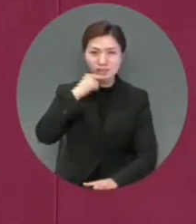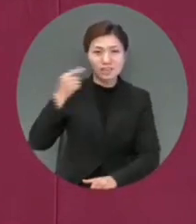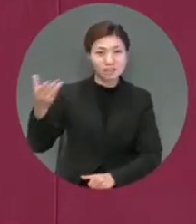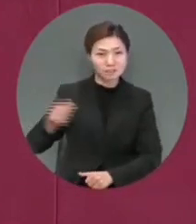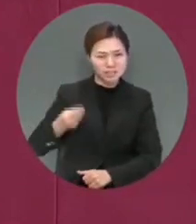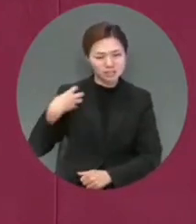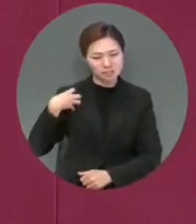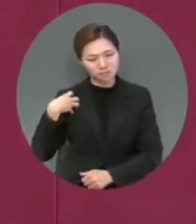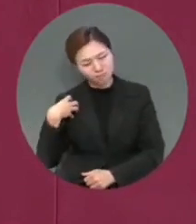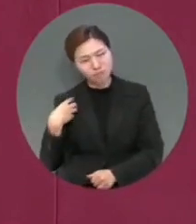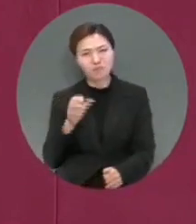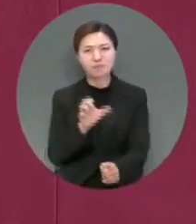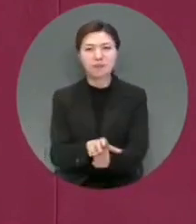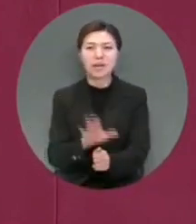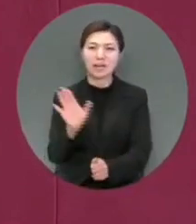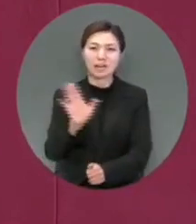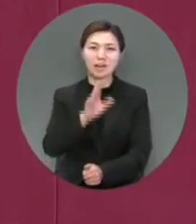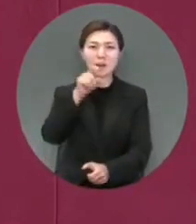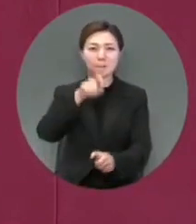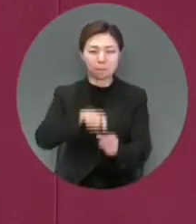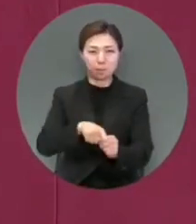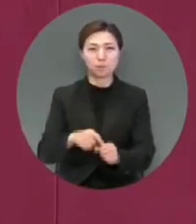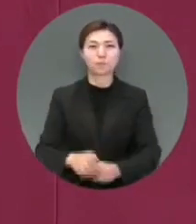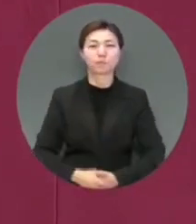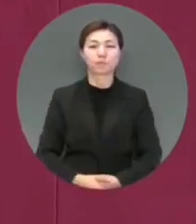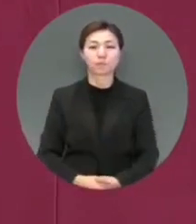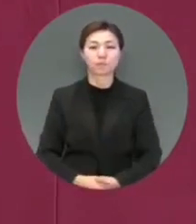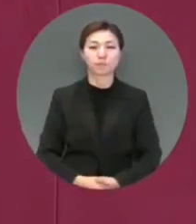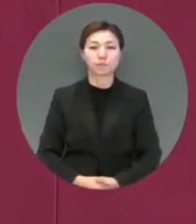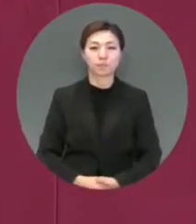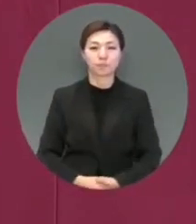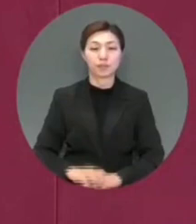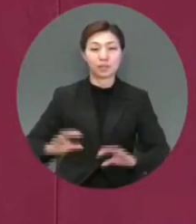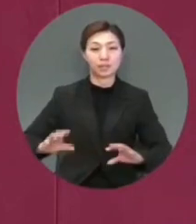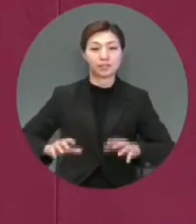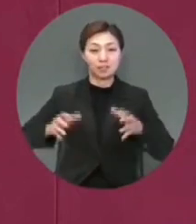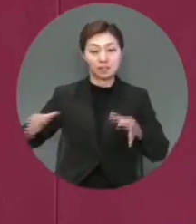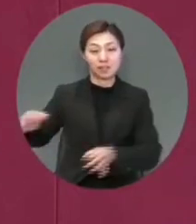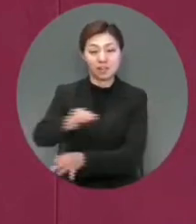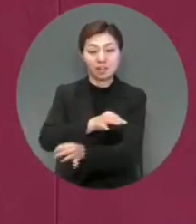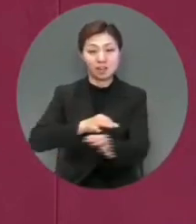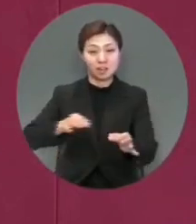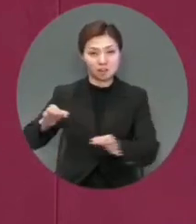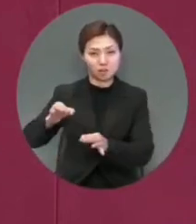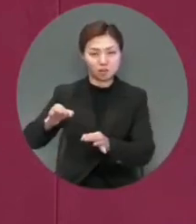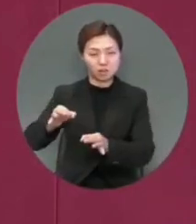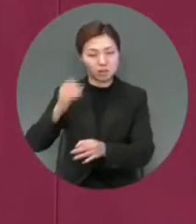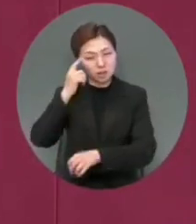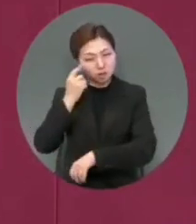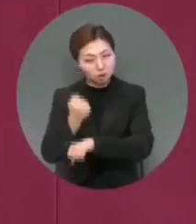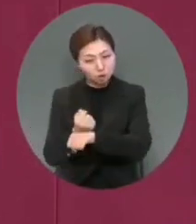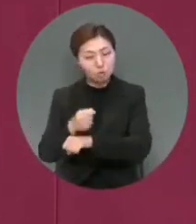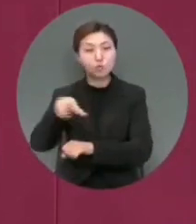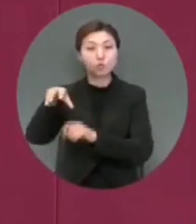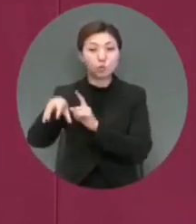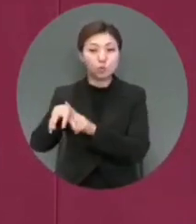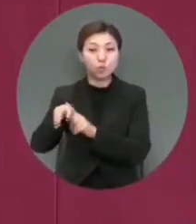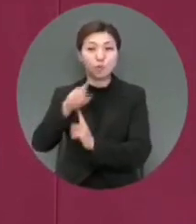국제통화기금은 우리나라의 건전재정 기조를 옳은 방향이라고 호평하였고 이에 따라